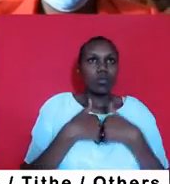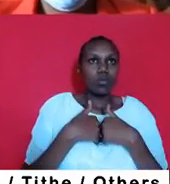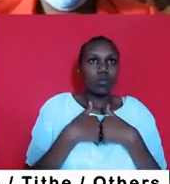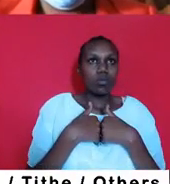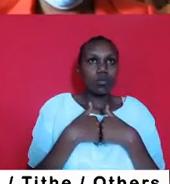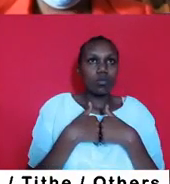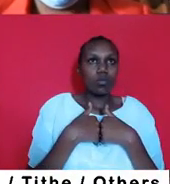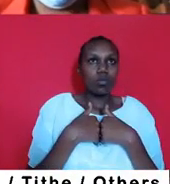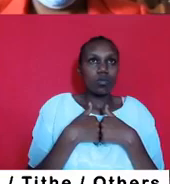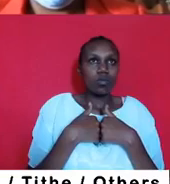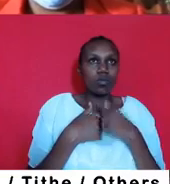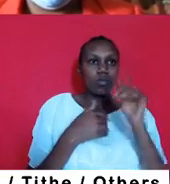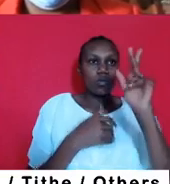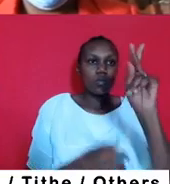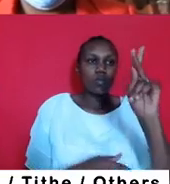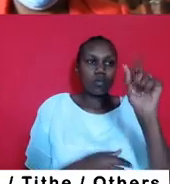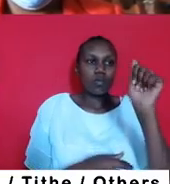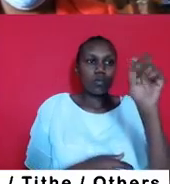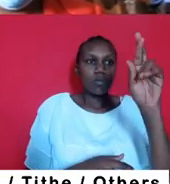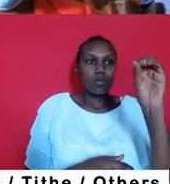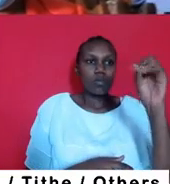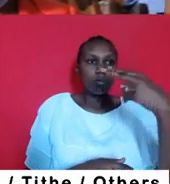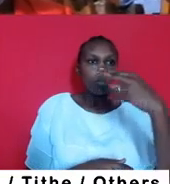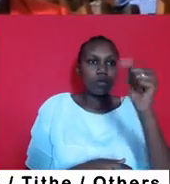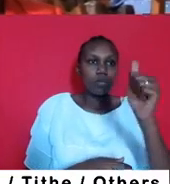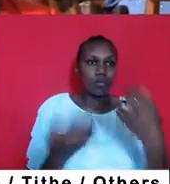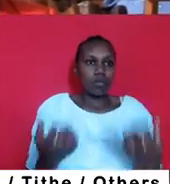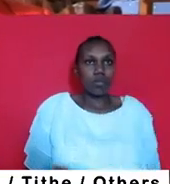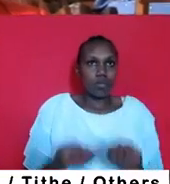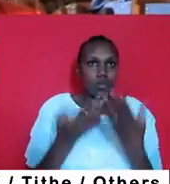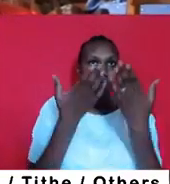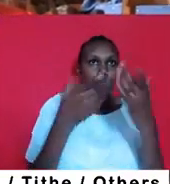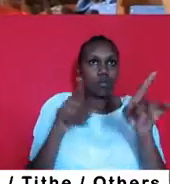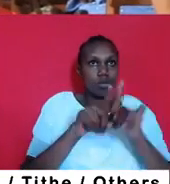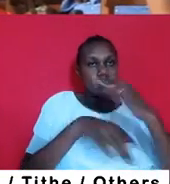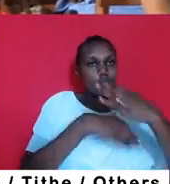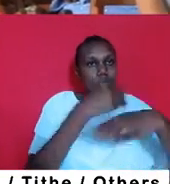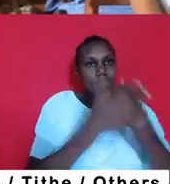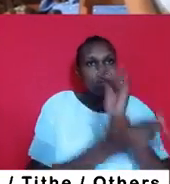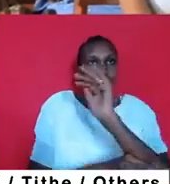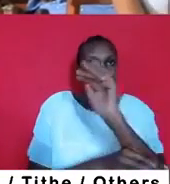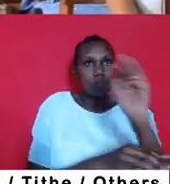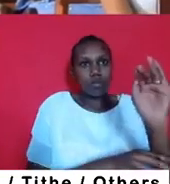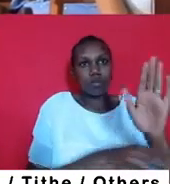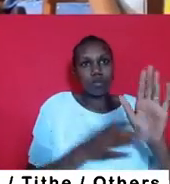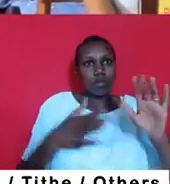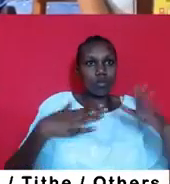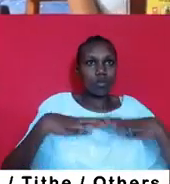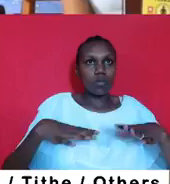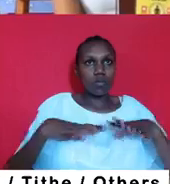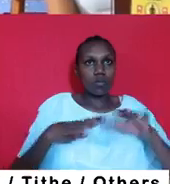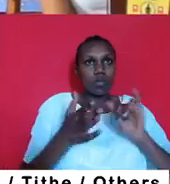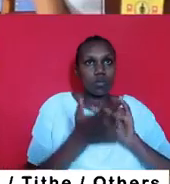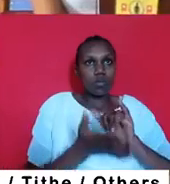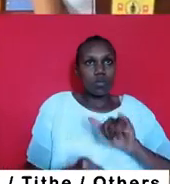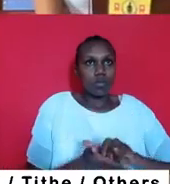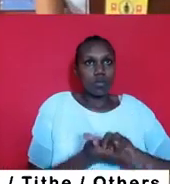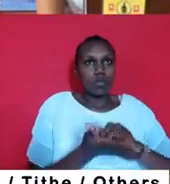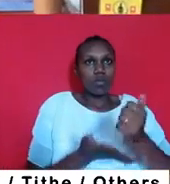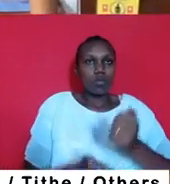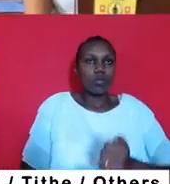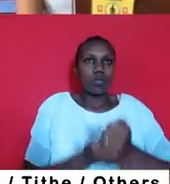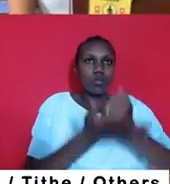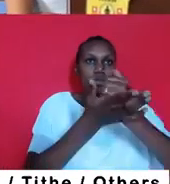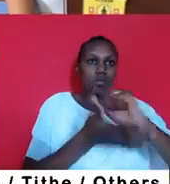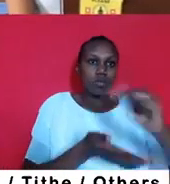ndio siku ya Karoha Itega na tungewaomba wote tuweze kusimama pamoja na